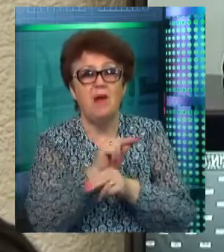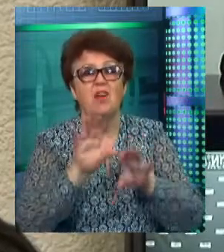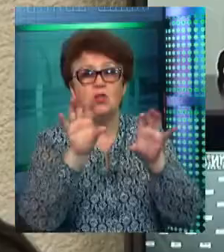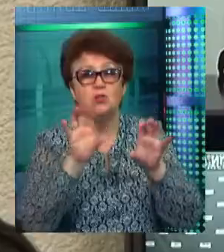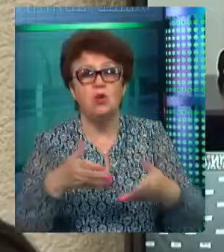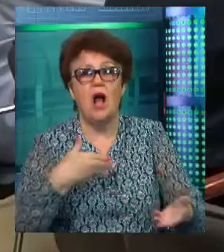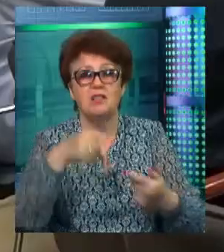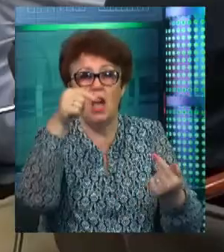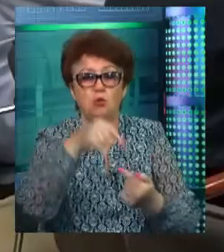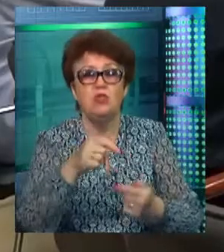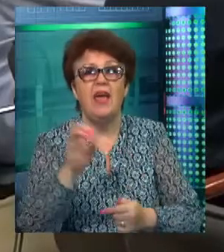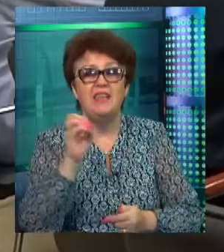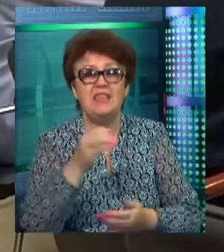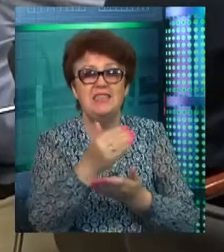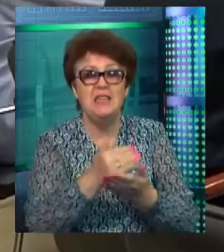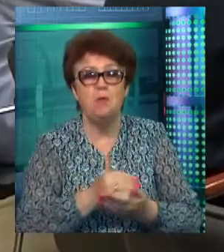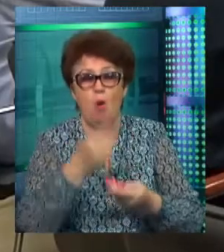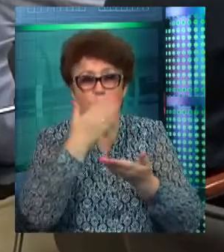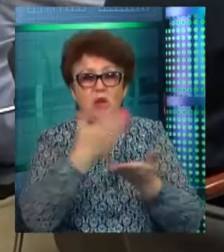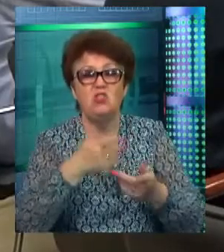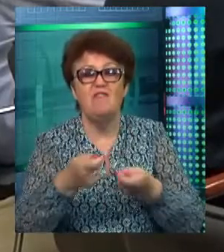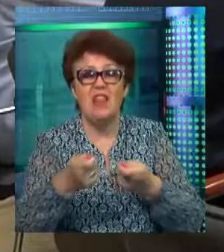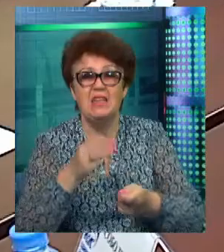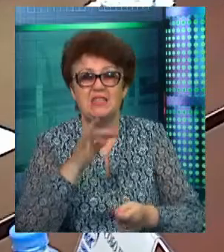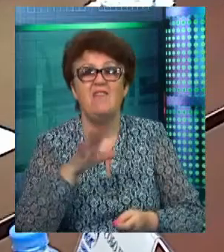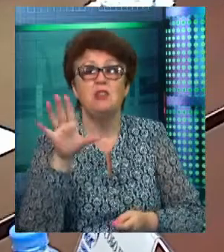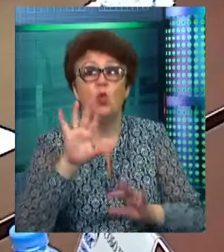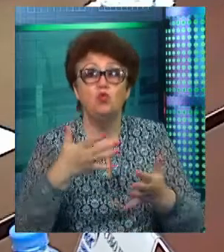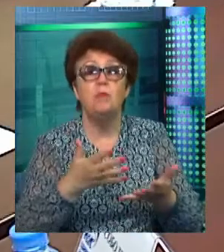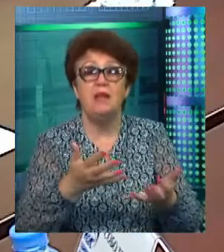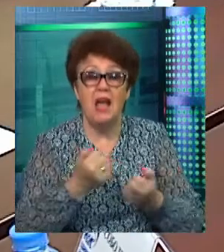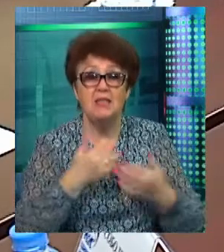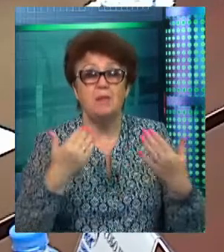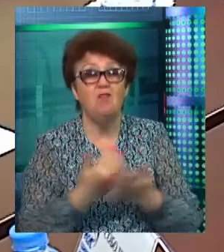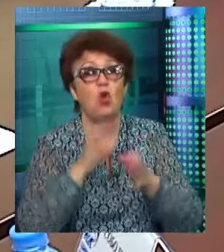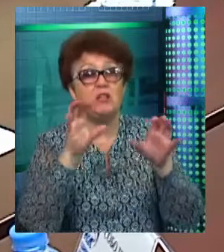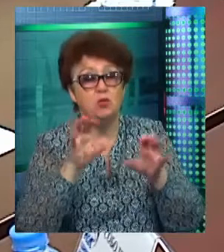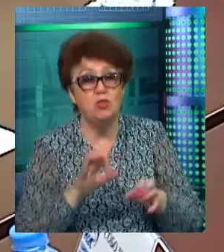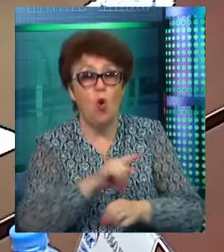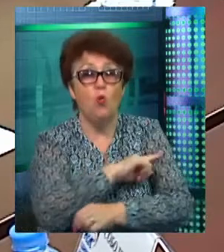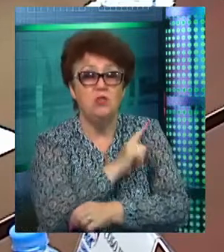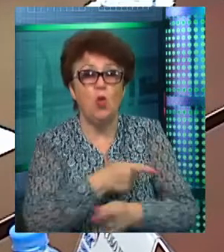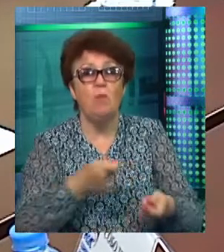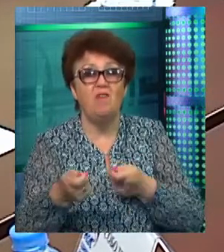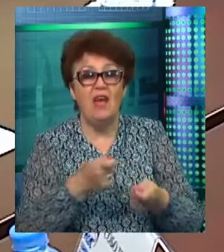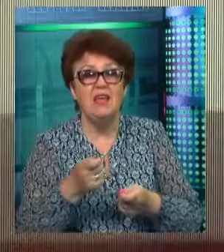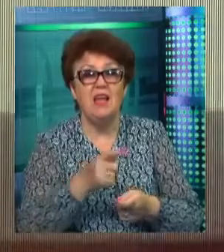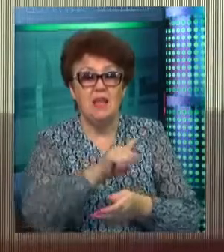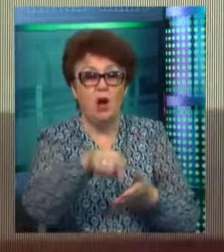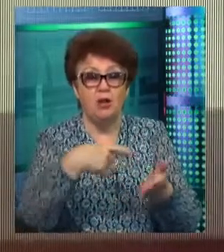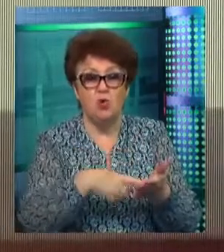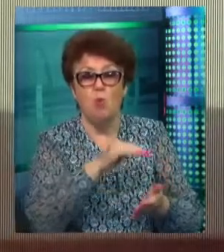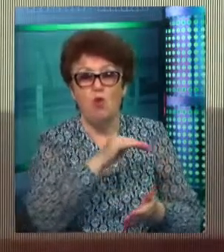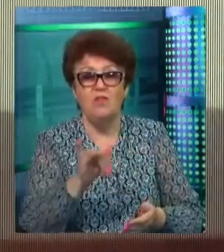касающиеся единой системы публичной власти в случае принятия обновлённая конституция и усилит управление на муниципальном уровне